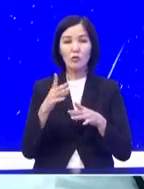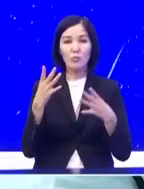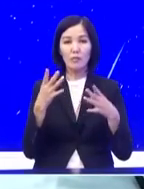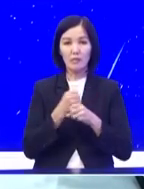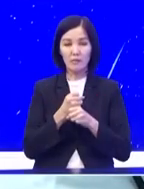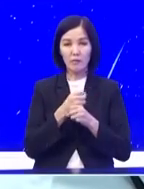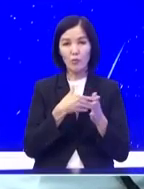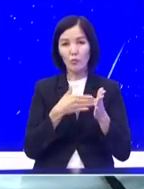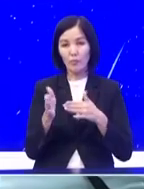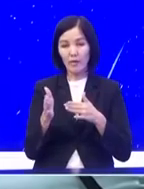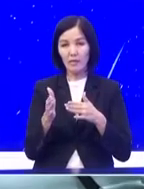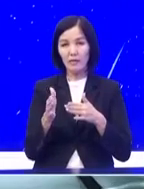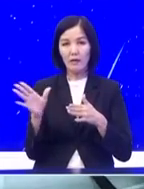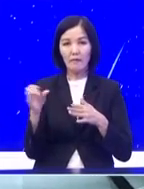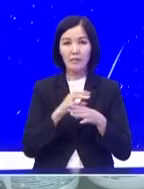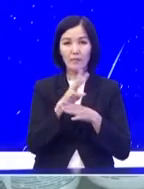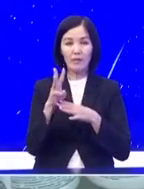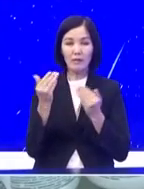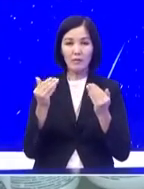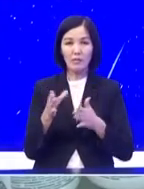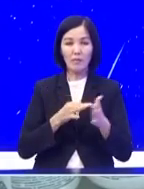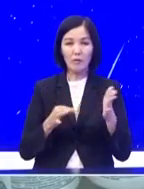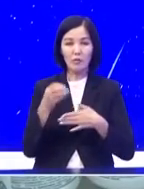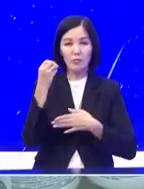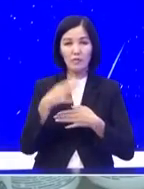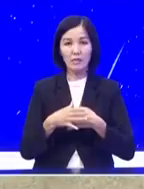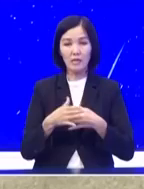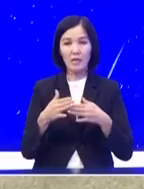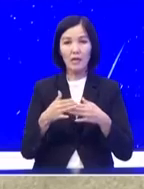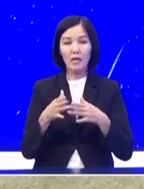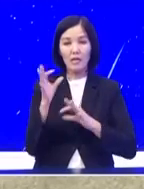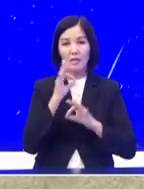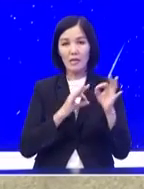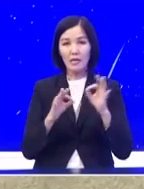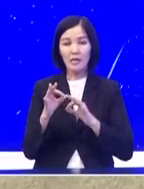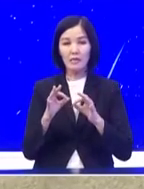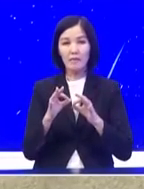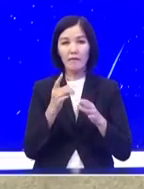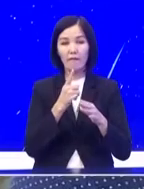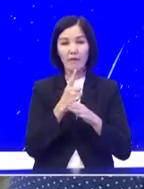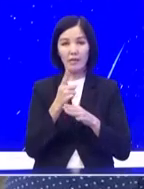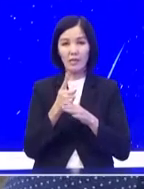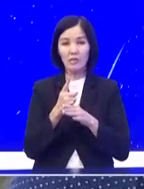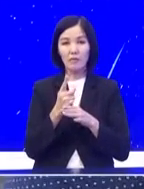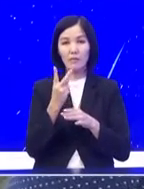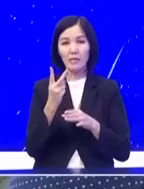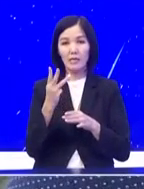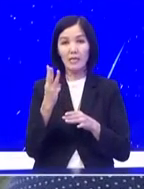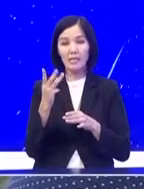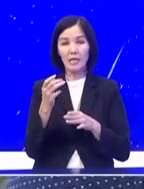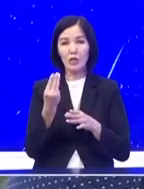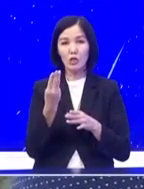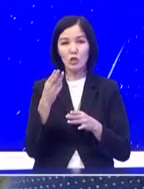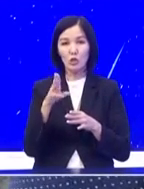обеспечить из созданного запаса всех потребителей, сейчас в областном центре в одни руки лекарства отпускаются в ограниченном количестве. Город Талдыкурган